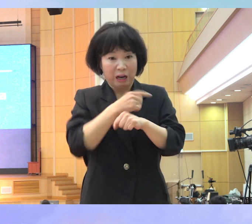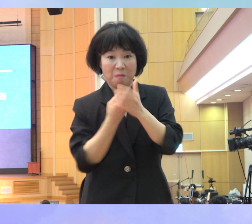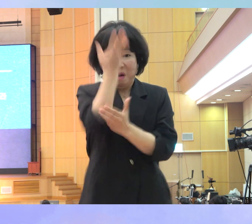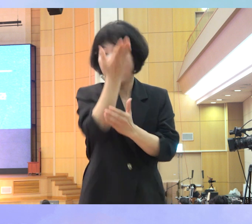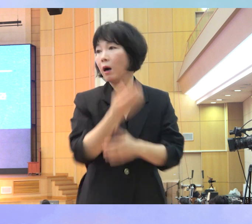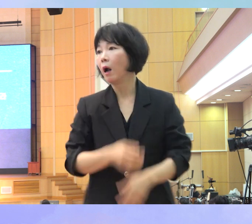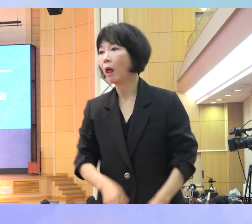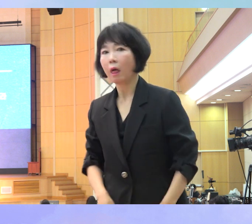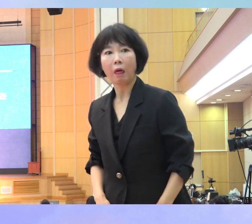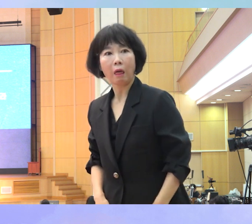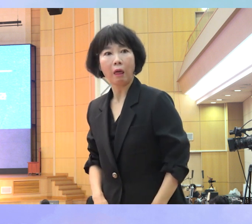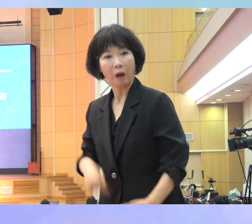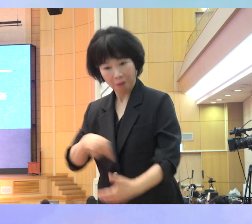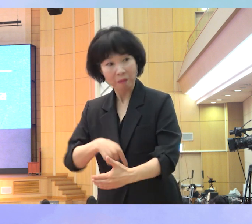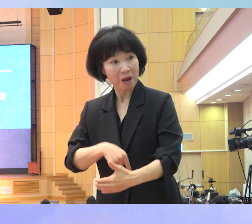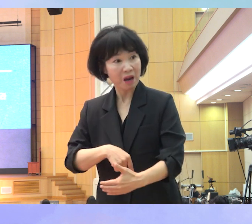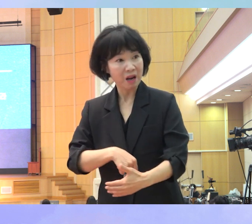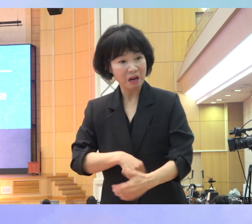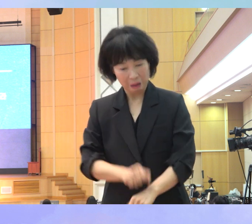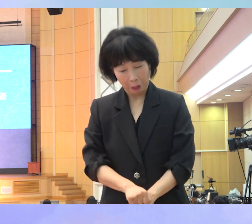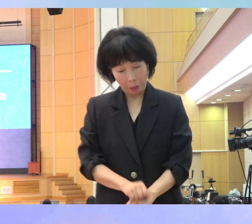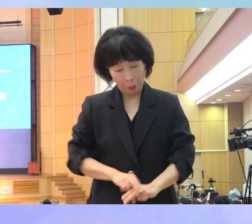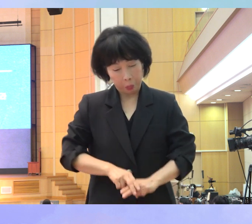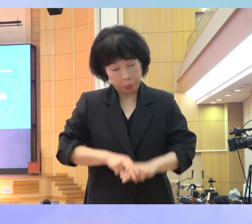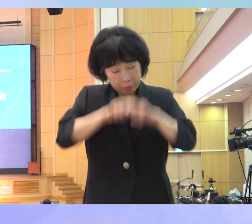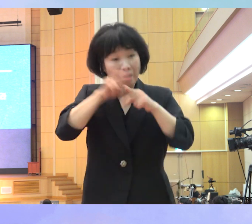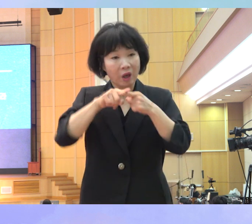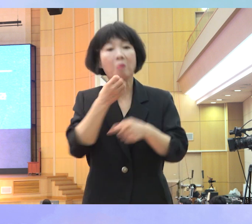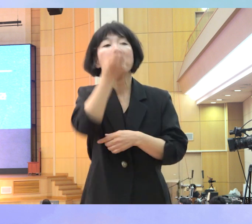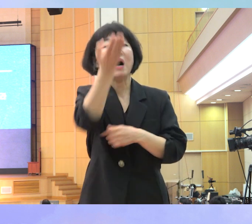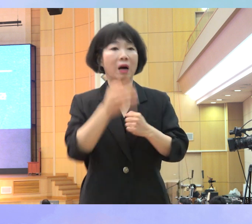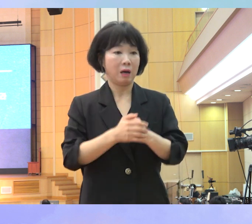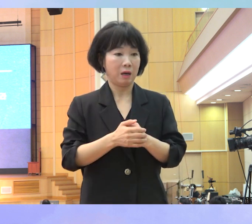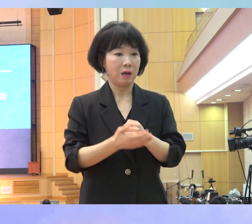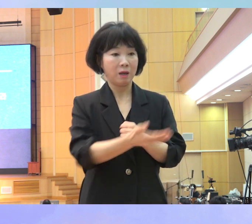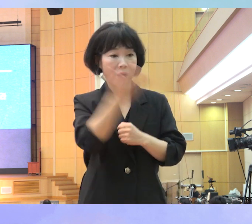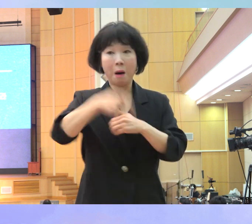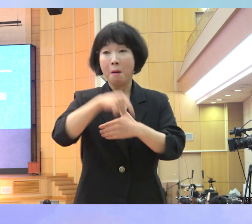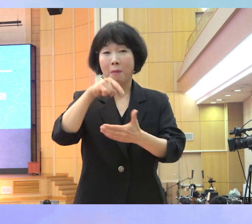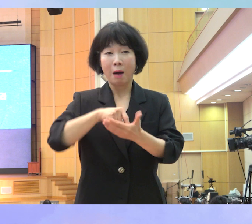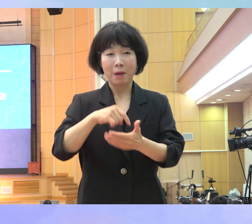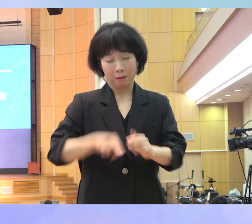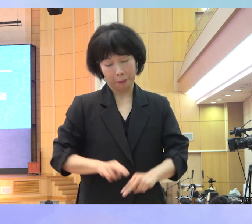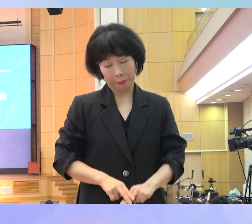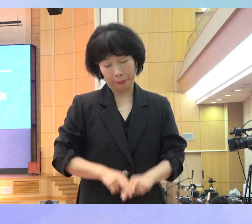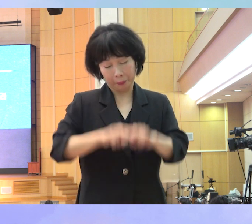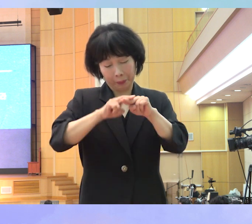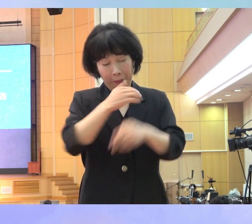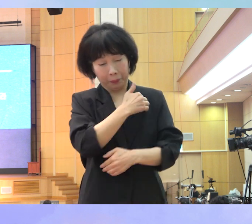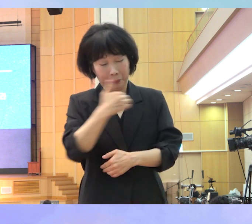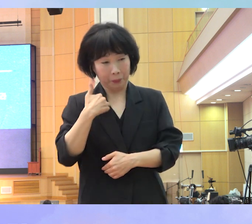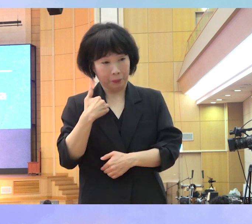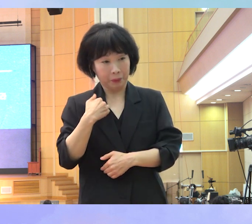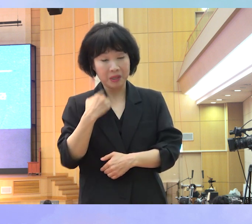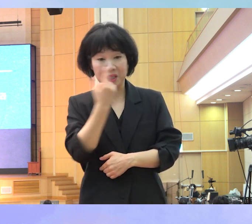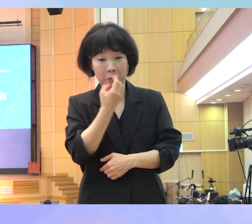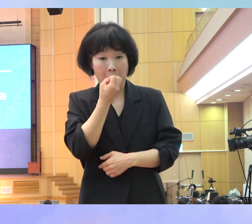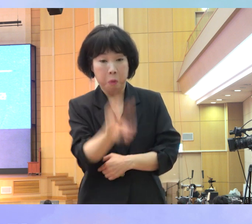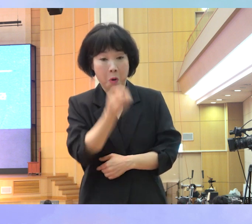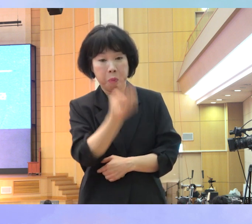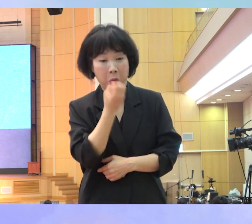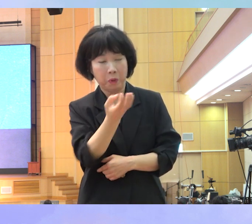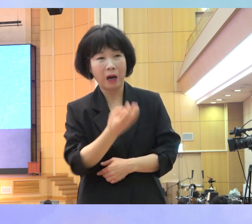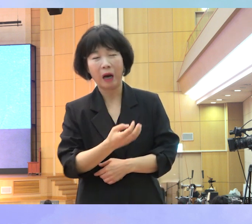사람은 선을 내고 악한 사람은 악을 내는데, 이는 마음에 가득한 것을 뭐로 말하느니라? 입으로